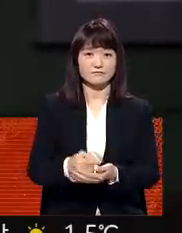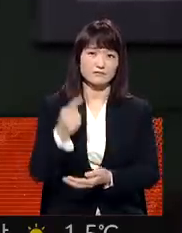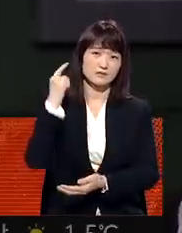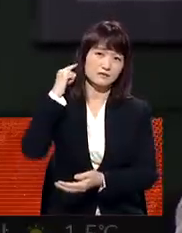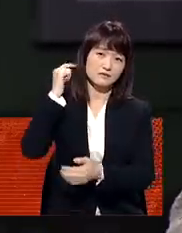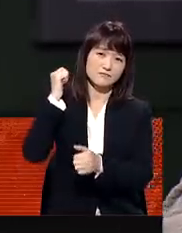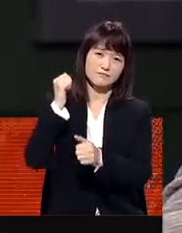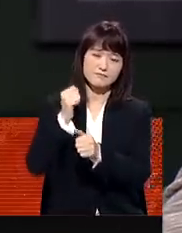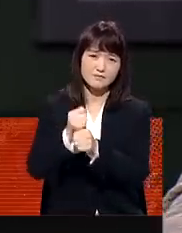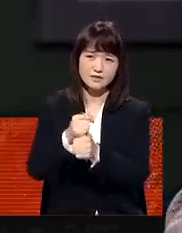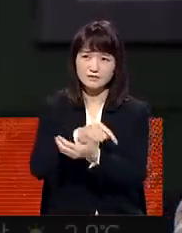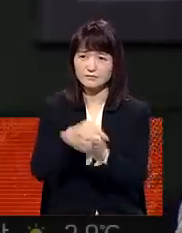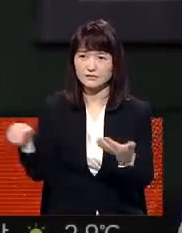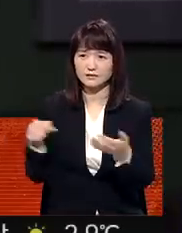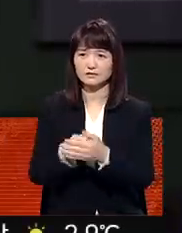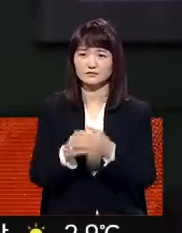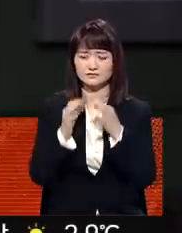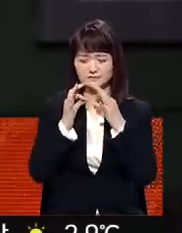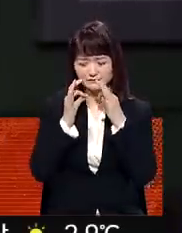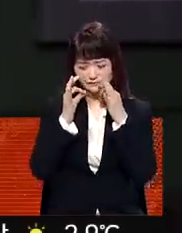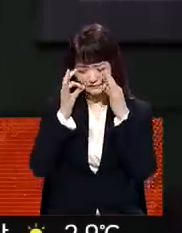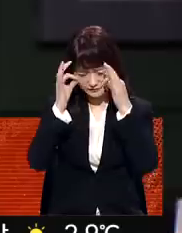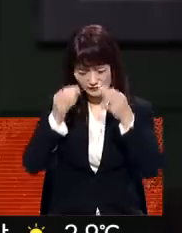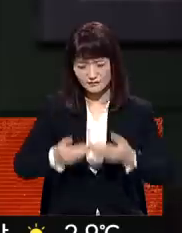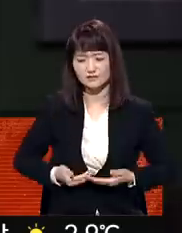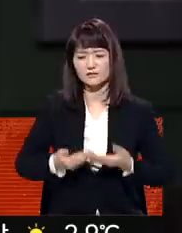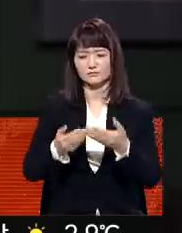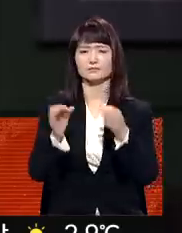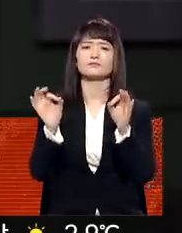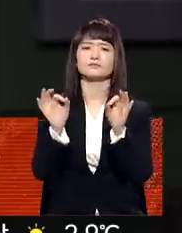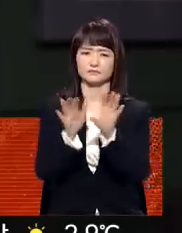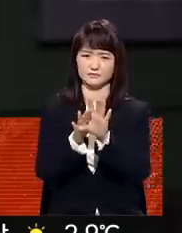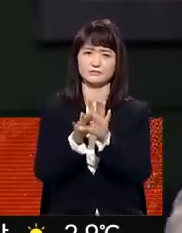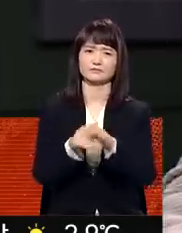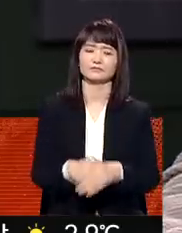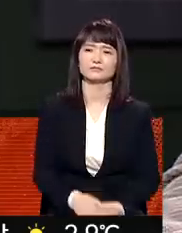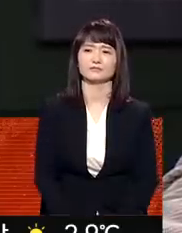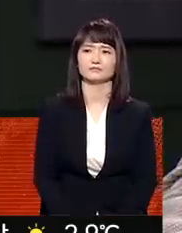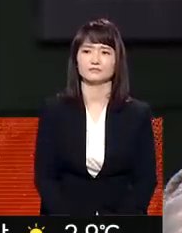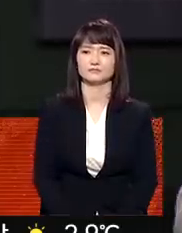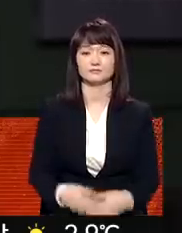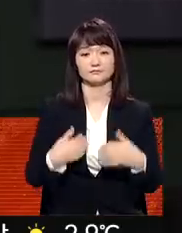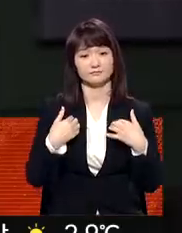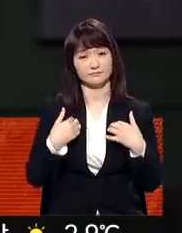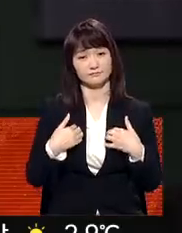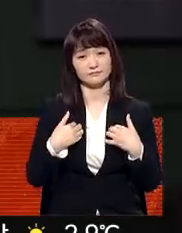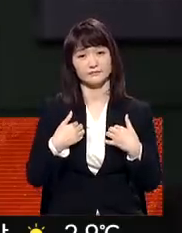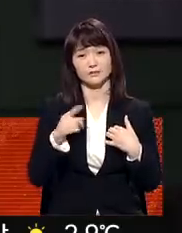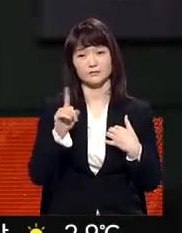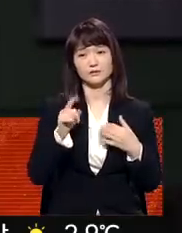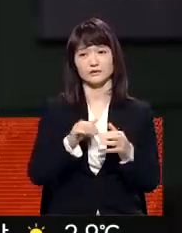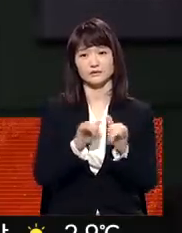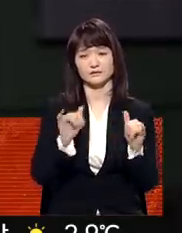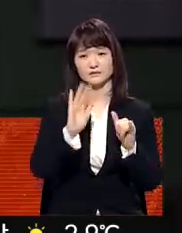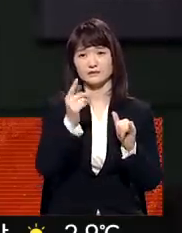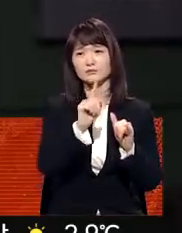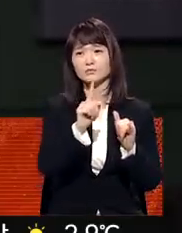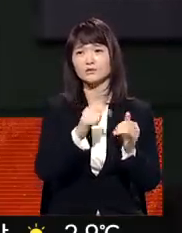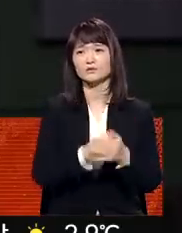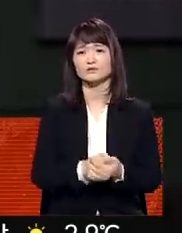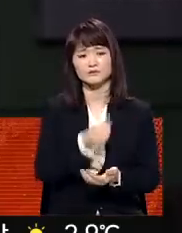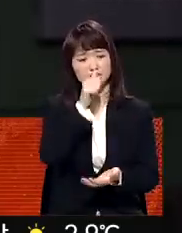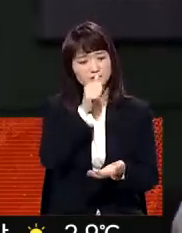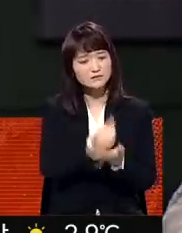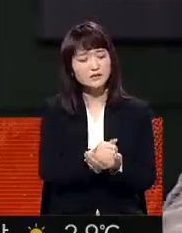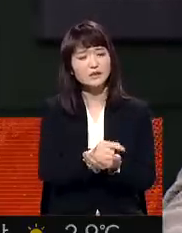지극형성 희생 이런게 아예 없어지는 세상이 되는 거 같다 이런 말씀을 해주셨고요 즐기자 재미나게 님은 인간이 되어야지 그지 어찌